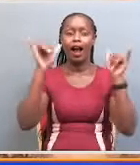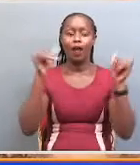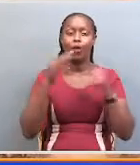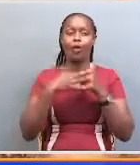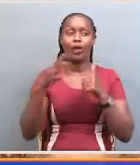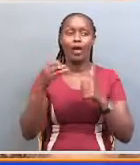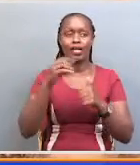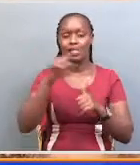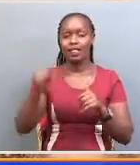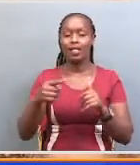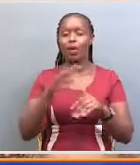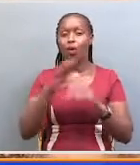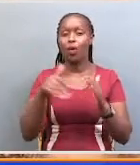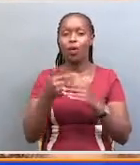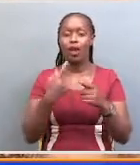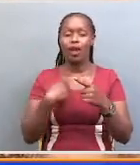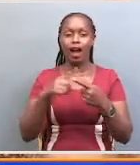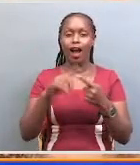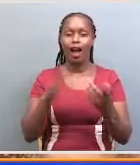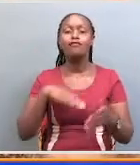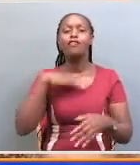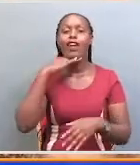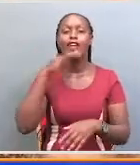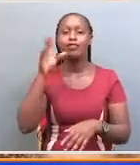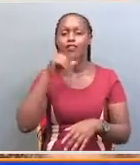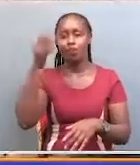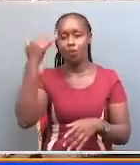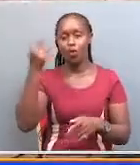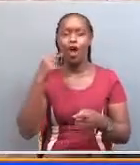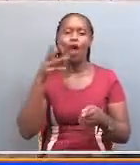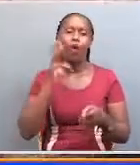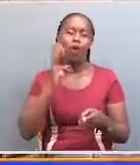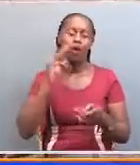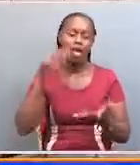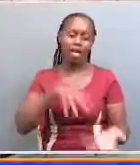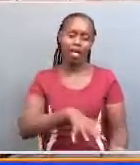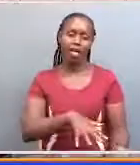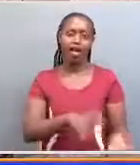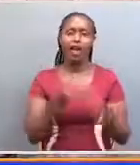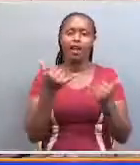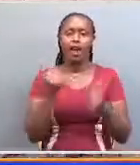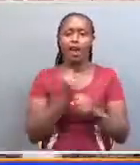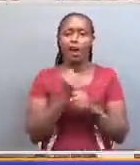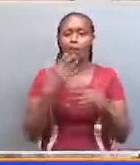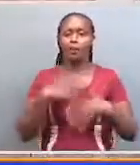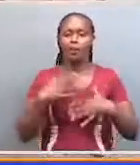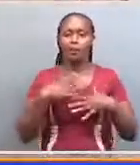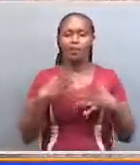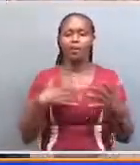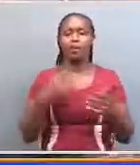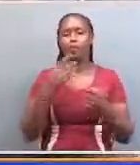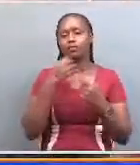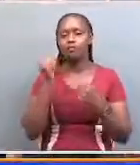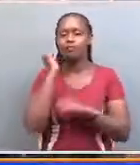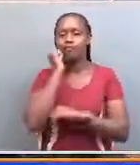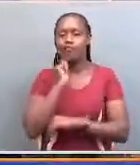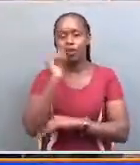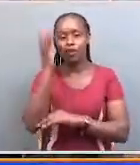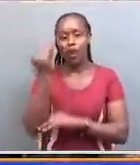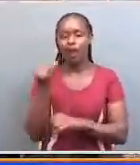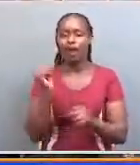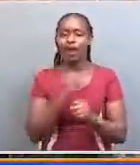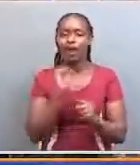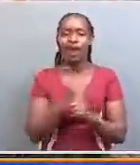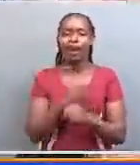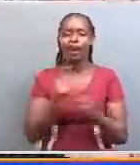kuzama kwenye mto huu wa Perkerra kufuatia kisa hicho. Wakazi kwa sasa wanahofu kwa kuwa wamepoteza kitega uchumi chao.